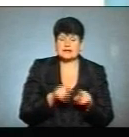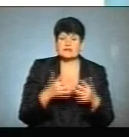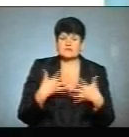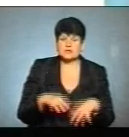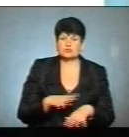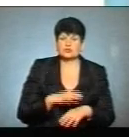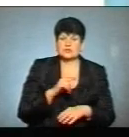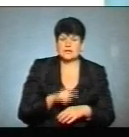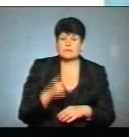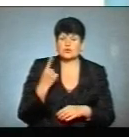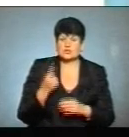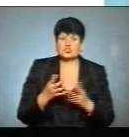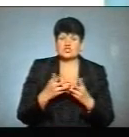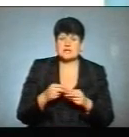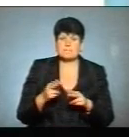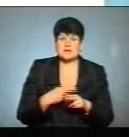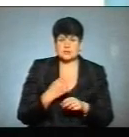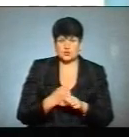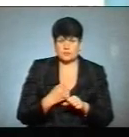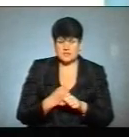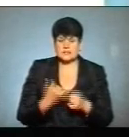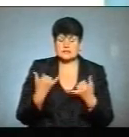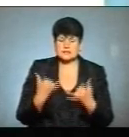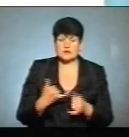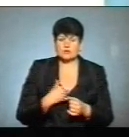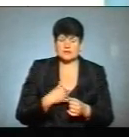і один просто з числа безробітних. Зараз у нас десь біля